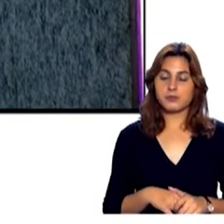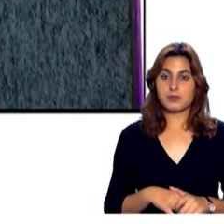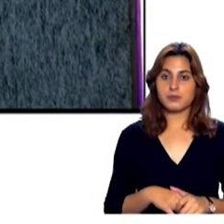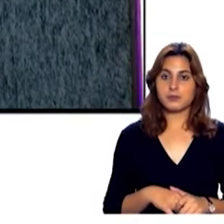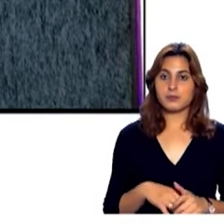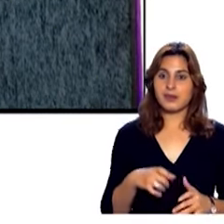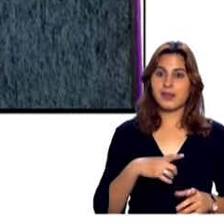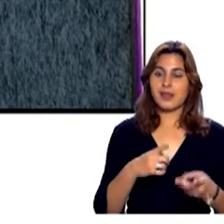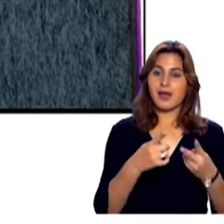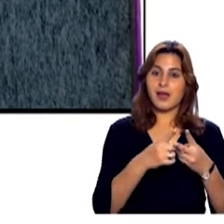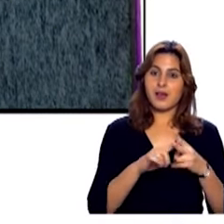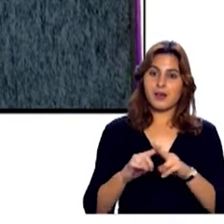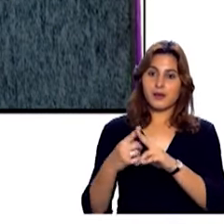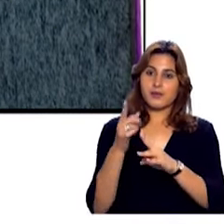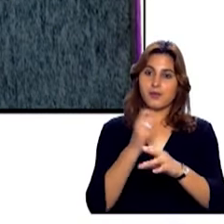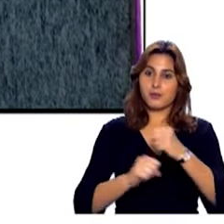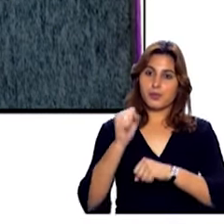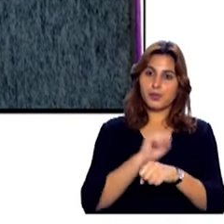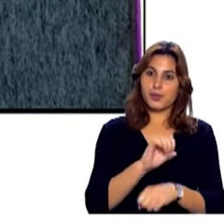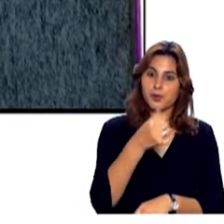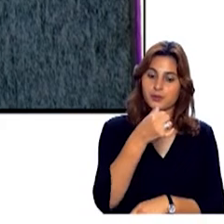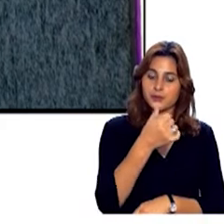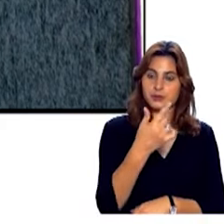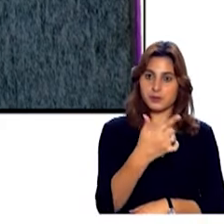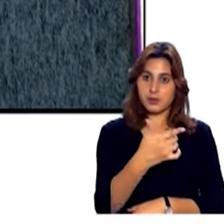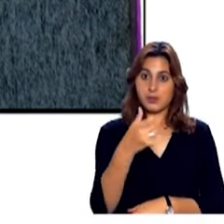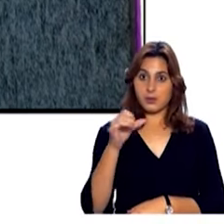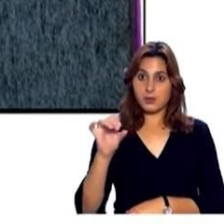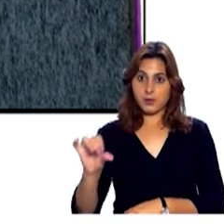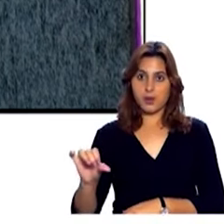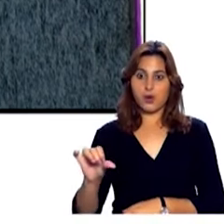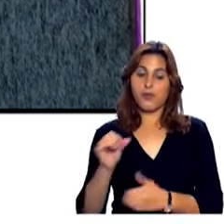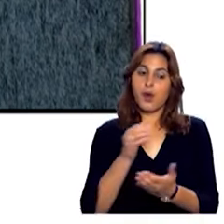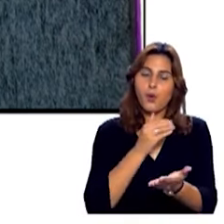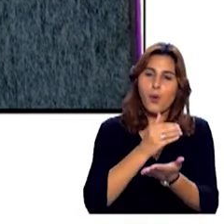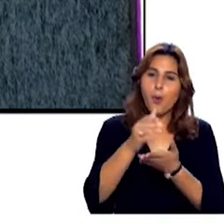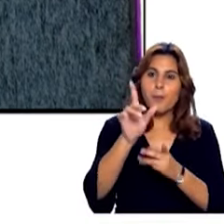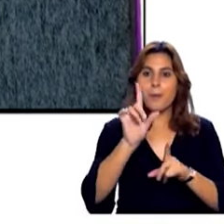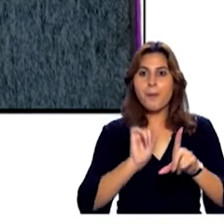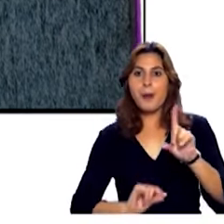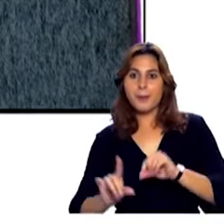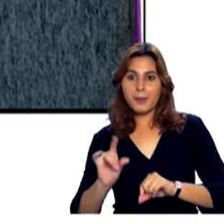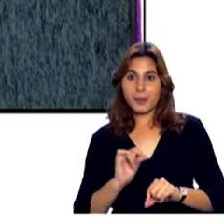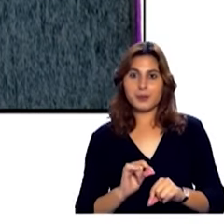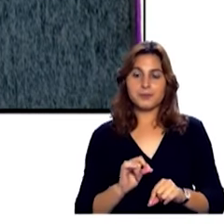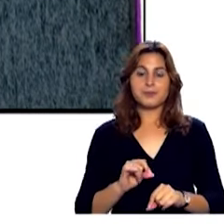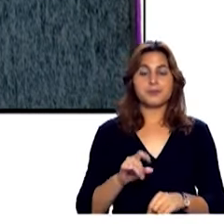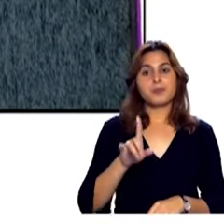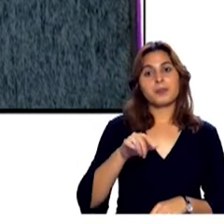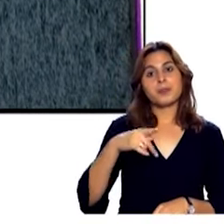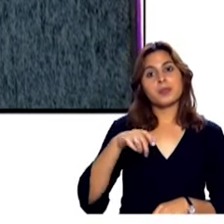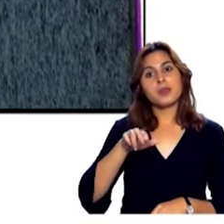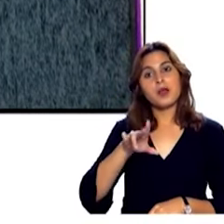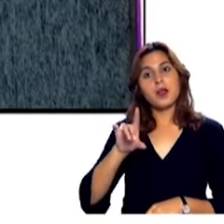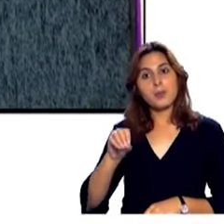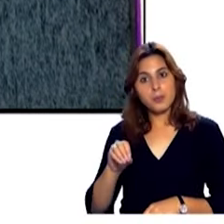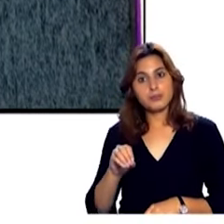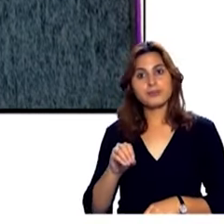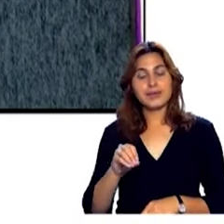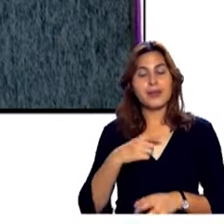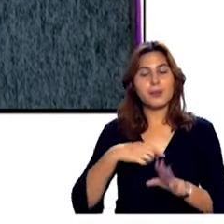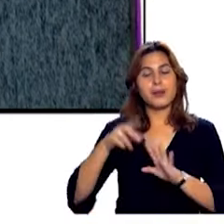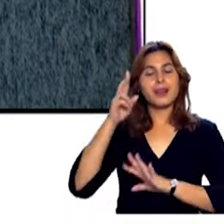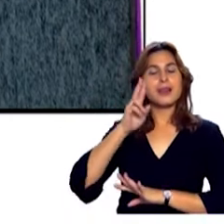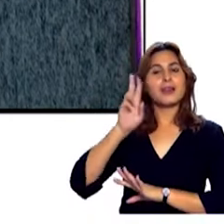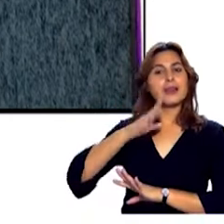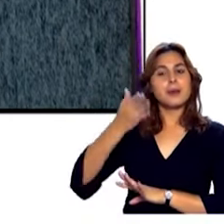del filtro lo ricordava prima Paolo comoglio Nel sistema processuale italiano ma